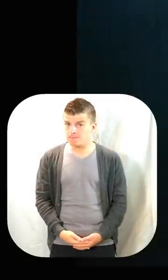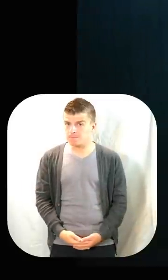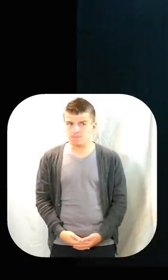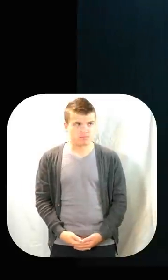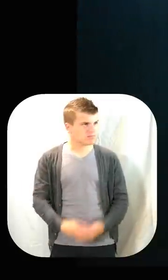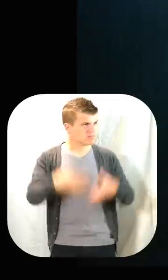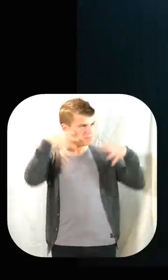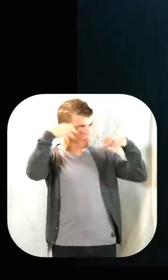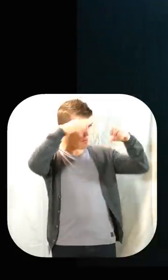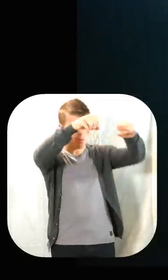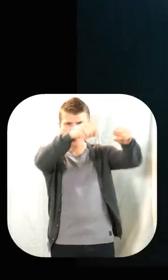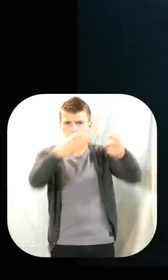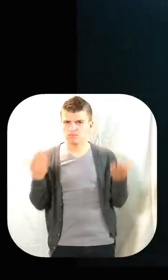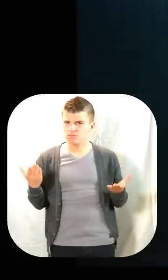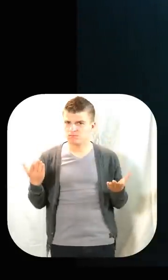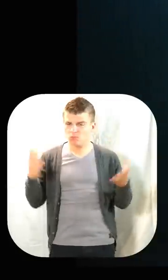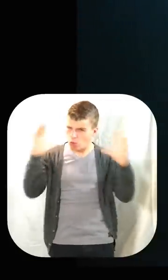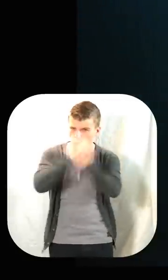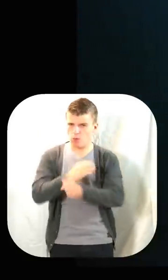Alles stockfinster.